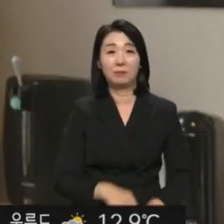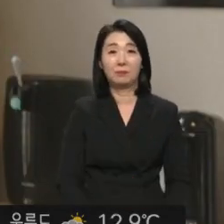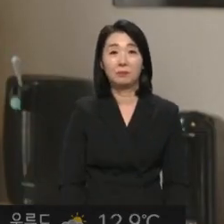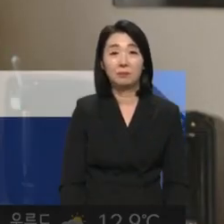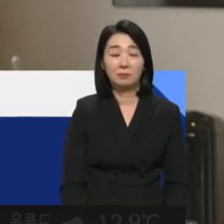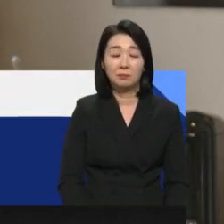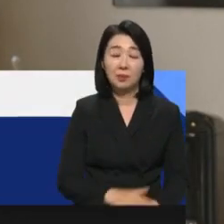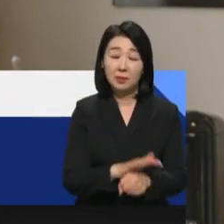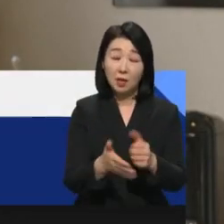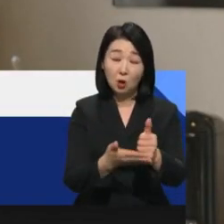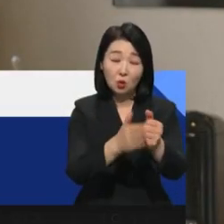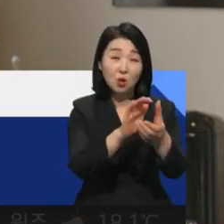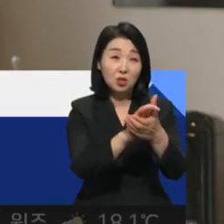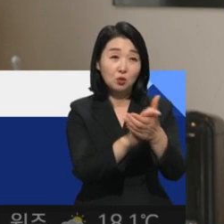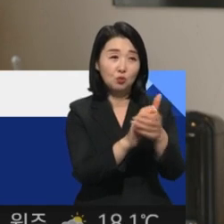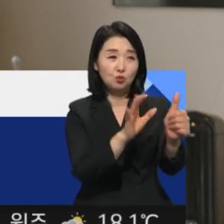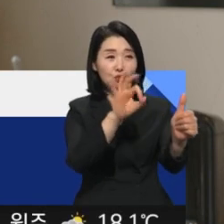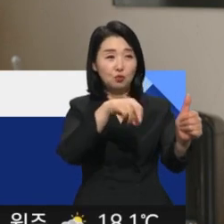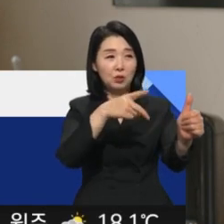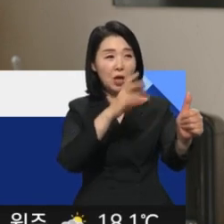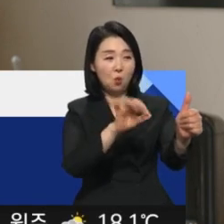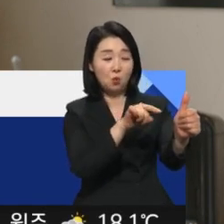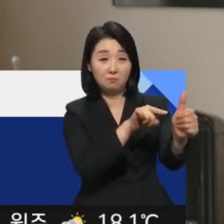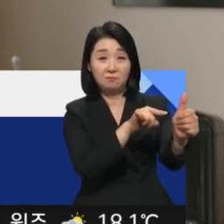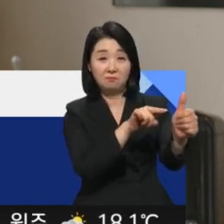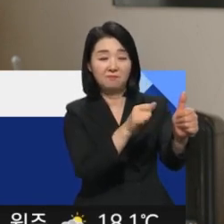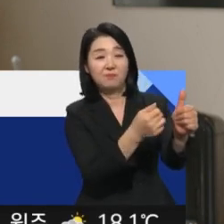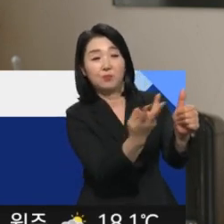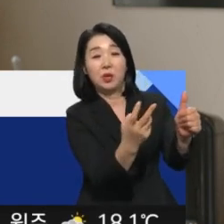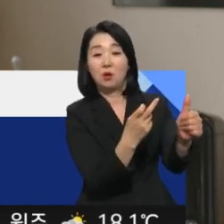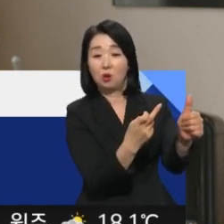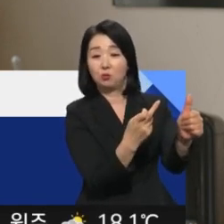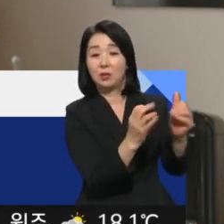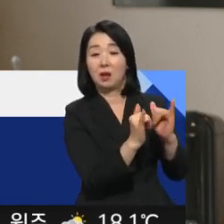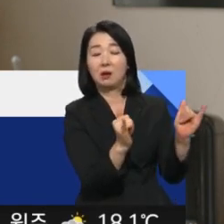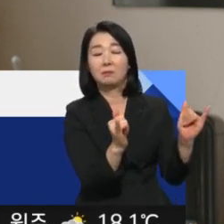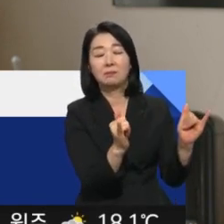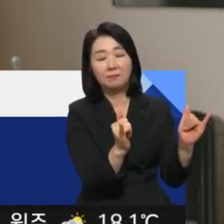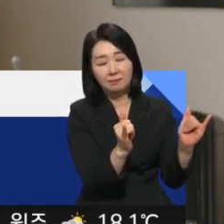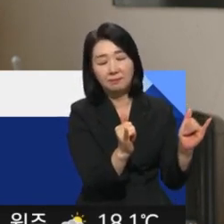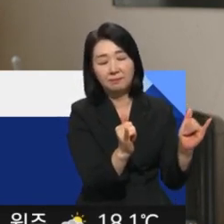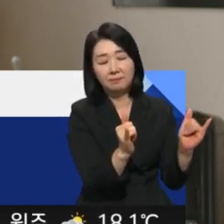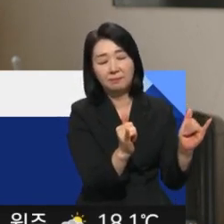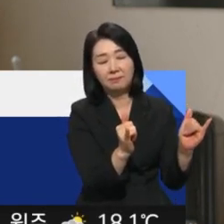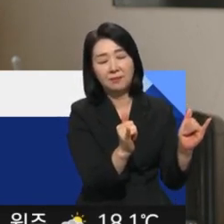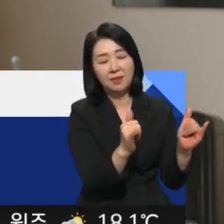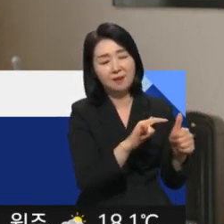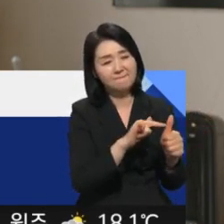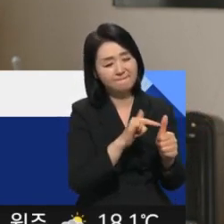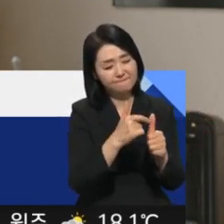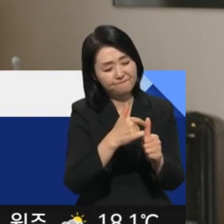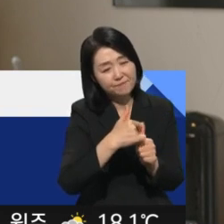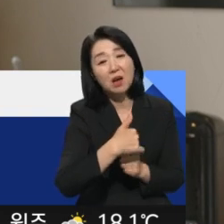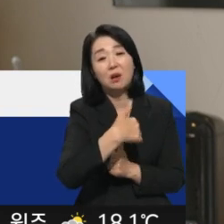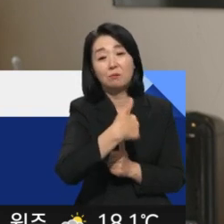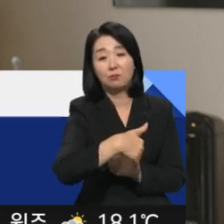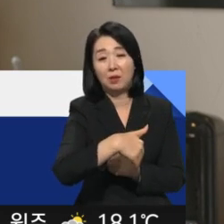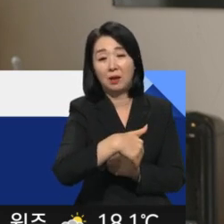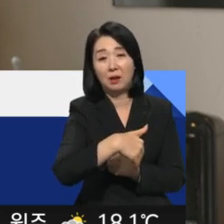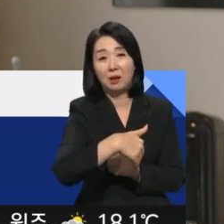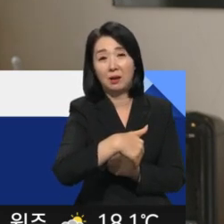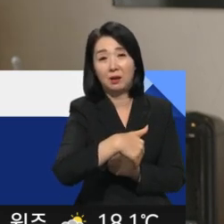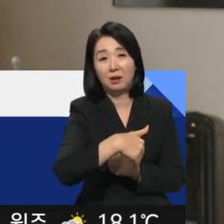사랑하고 존경하는 친구 우상호 의원을 비롯하여 12명 의원에게 가혹한 요구를 한 바 있습니다. 이 자리를